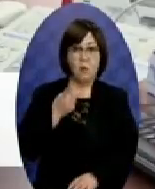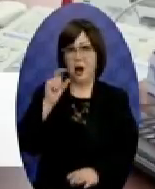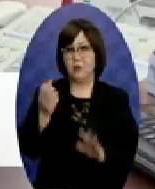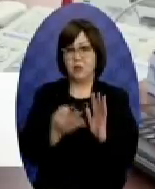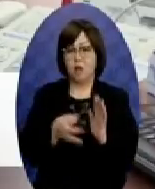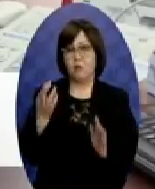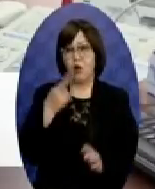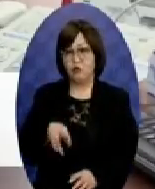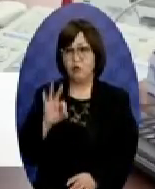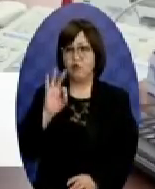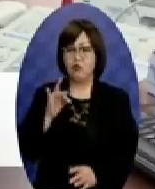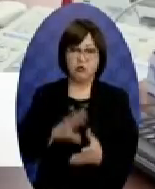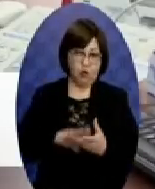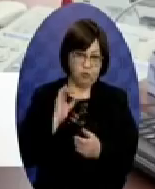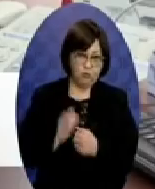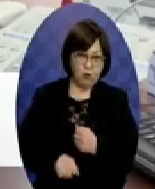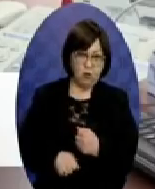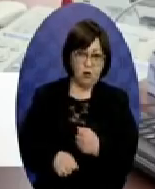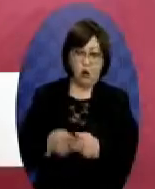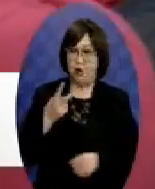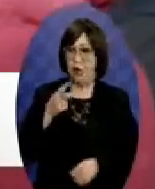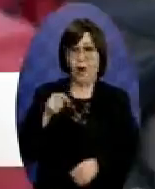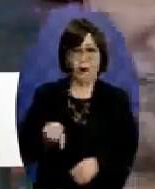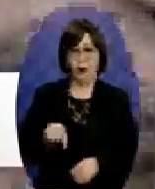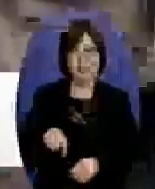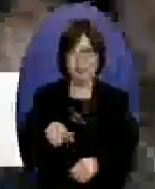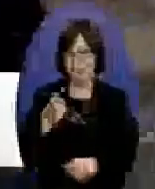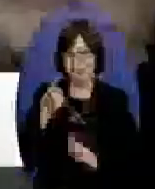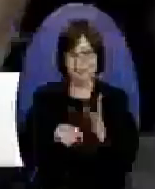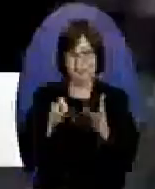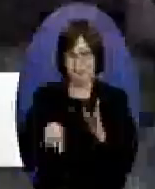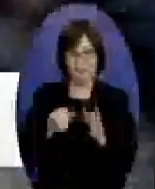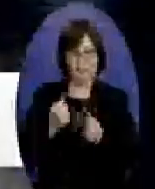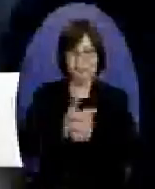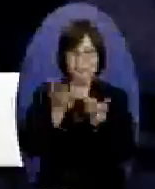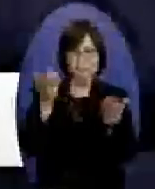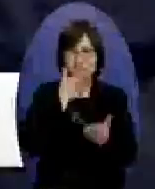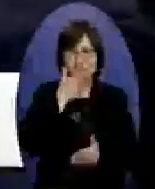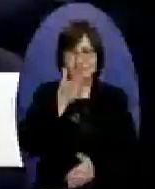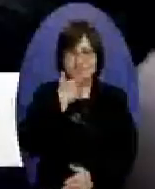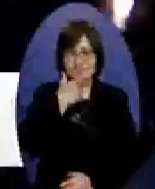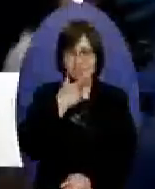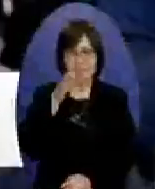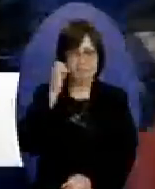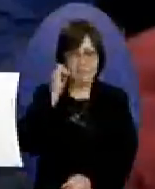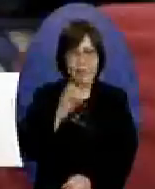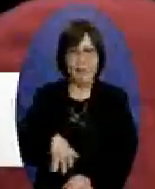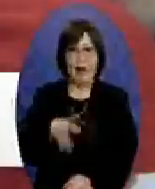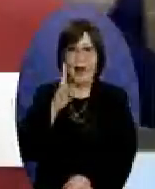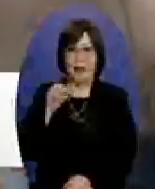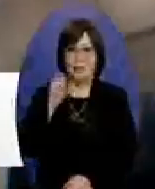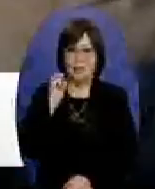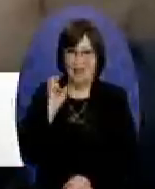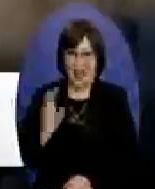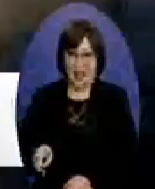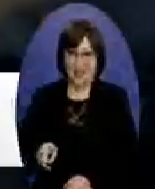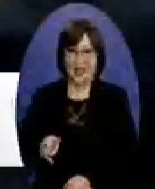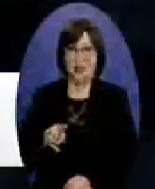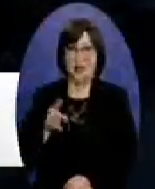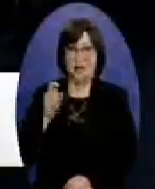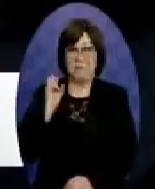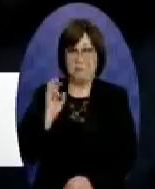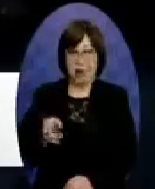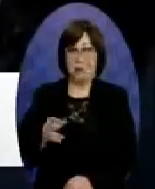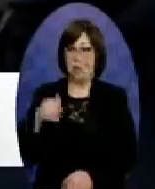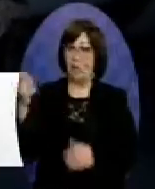өссөн өр төлбөр бол энэ сардаа олгохдохгүй. Энэ жилийн тухайд Капитал банк болон бусад банкуд халамжийн мөнгө олгохоос татгалзсан